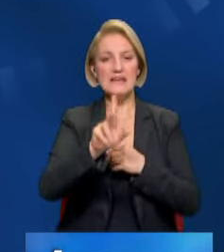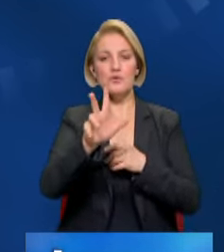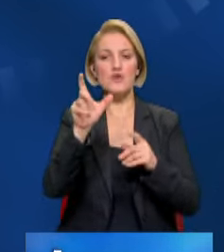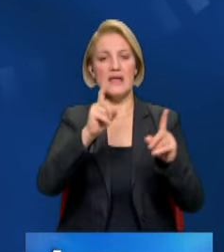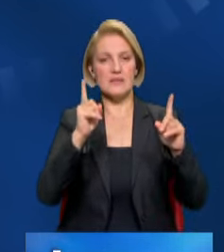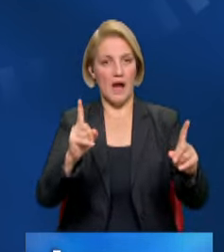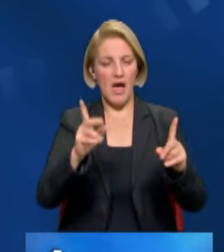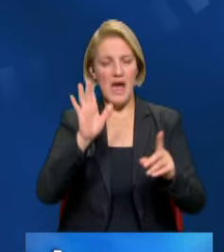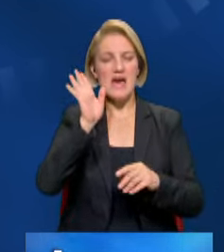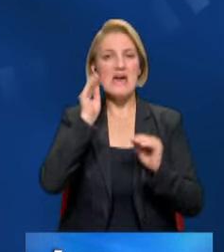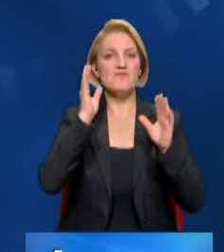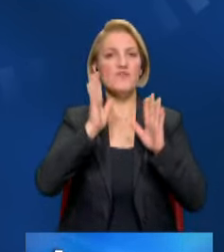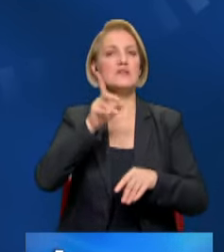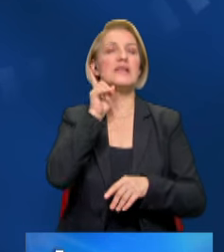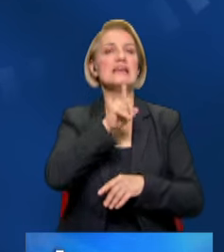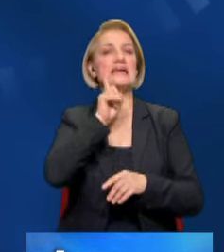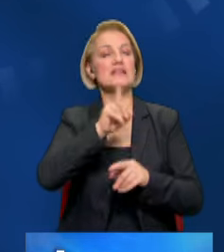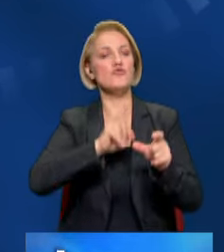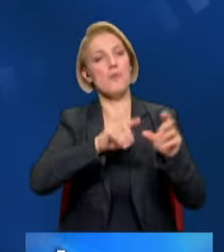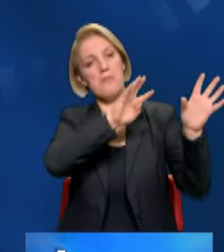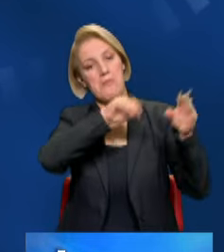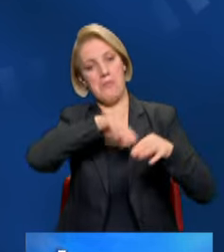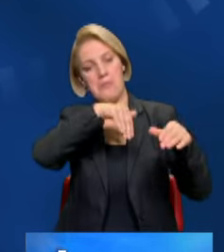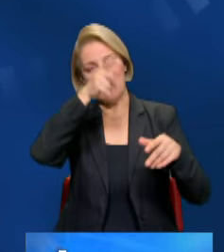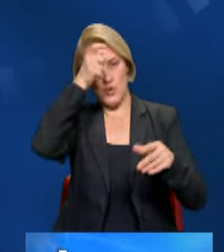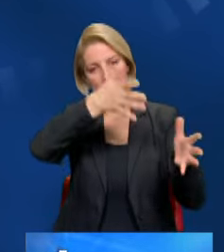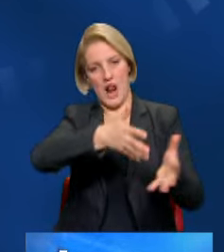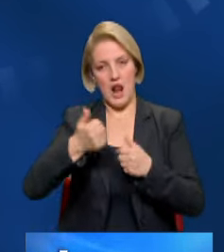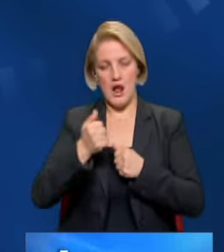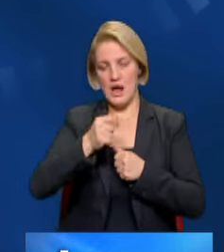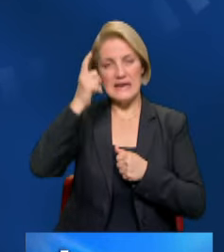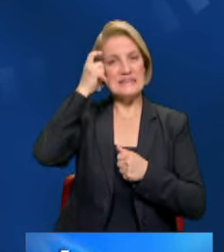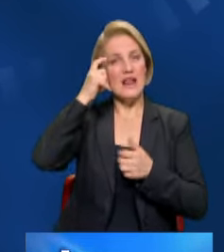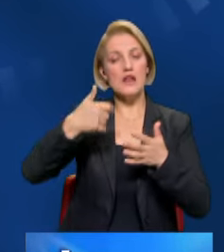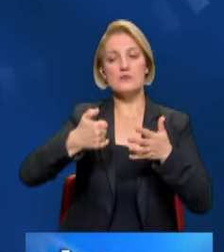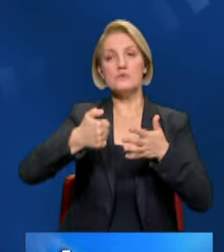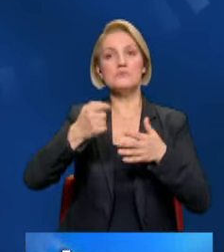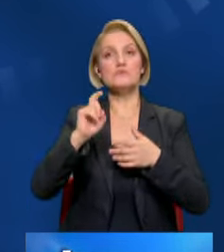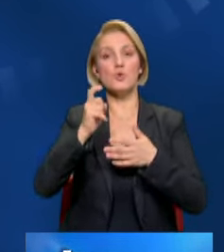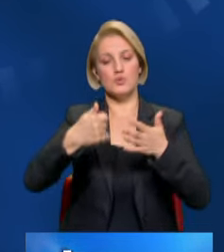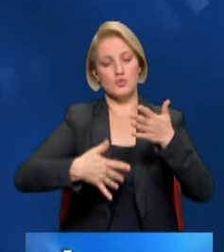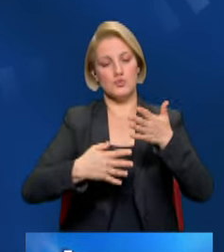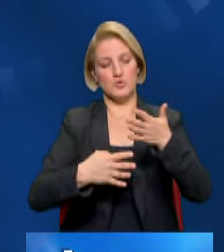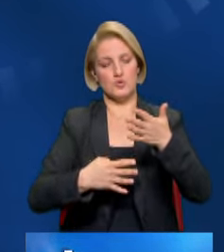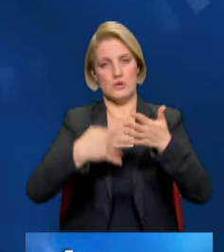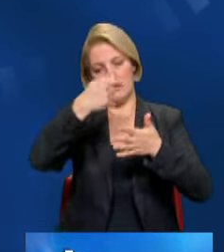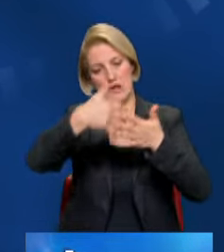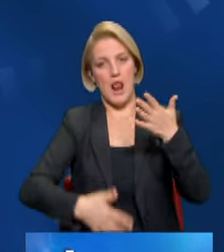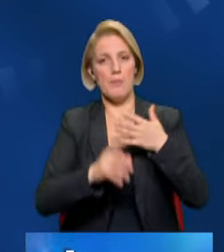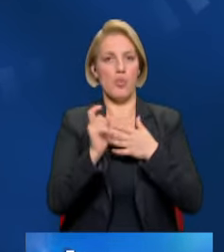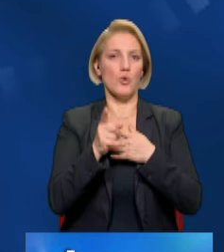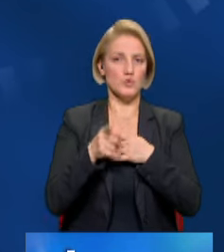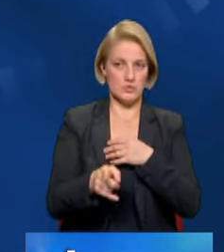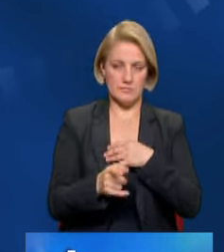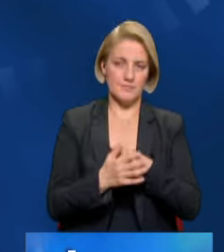ayında en çok İngiltere'den çöp ithal ederken İsrail 9. sırada. Burada İsrail'le ticaret iddiası bir kez daha